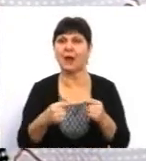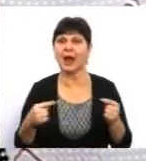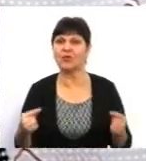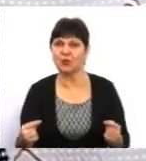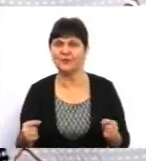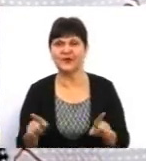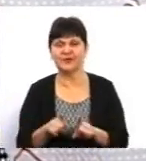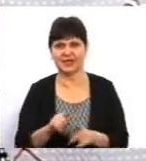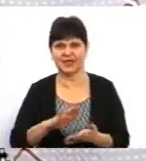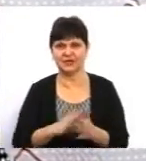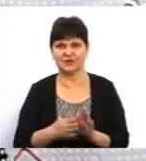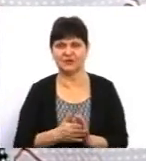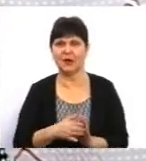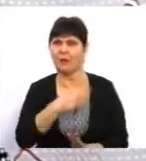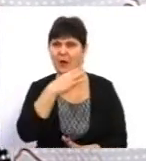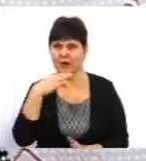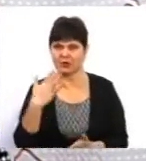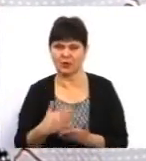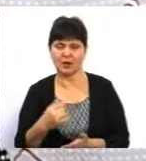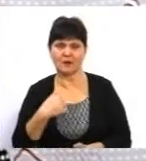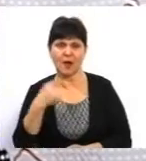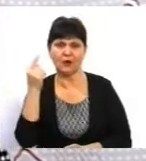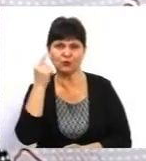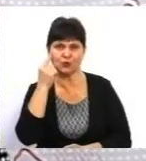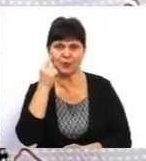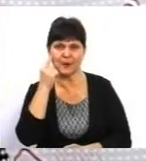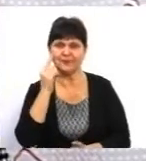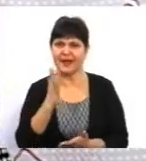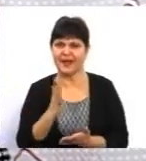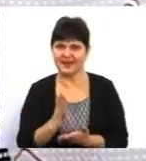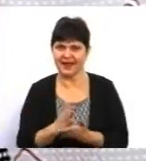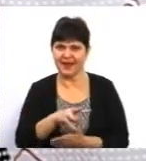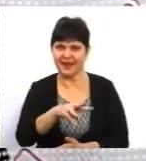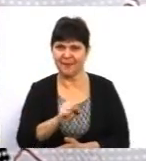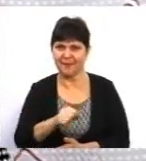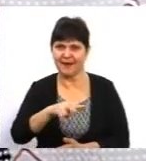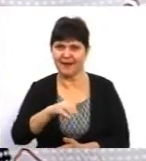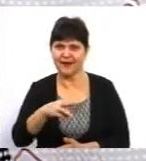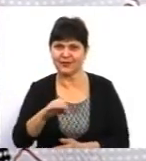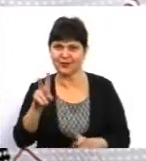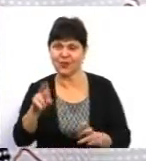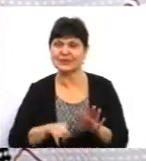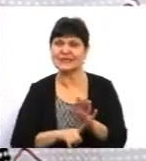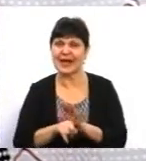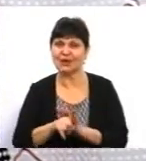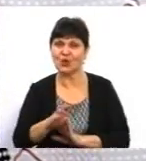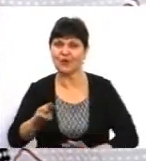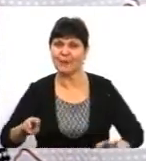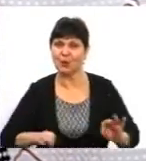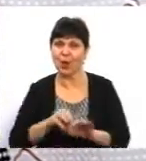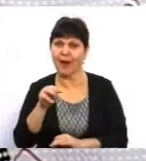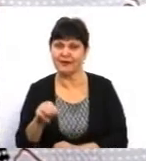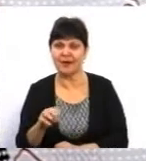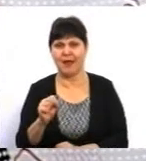ситуацій достатньо багато, і я думаю, що Е-малятка – це перший такий стартовий проєкт, а надалі ми будемо рухатись в цьому